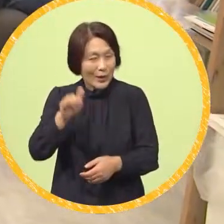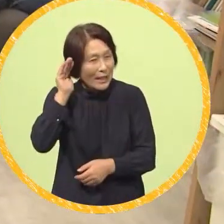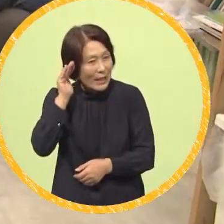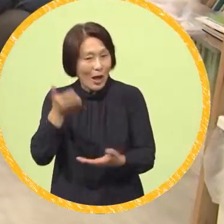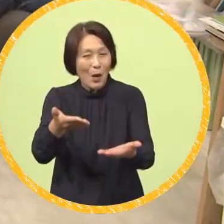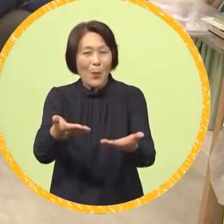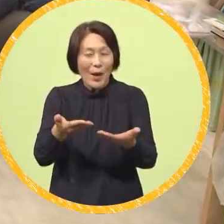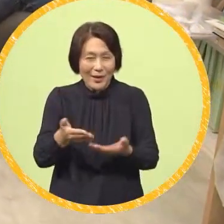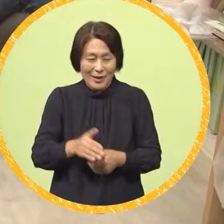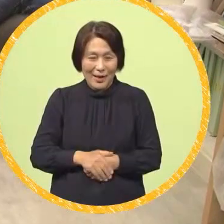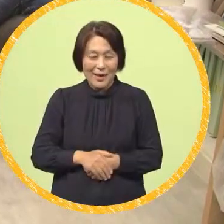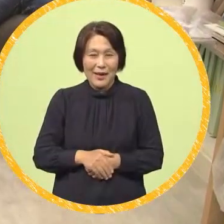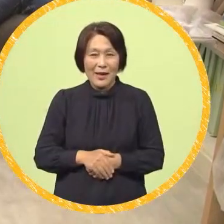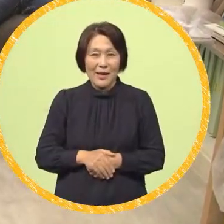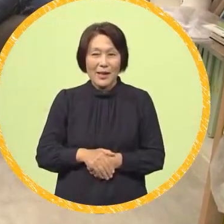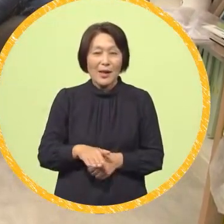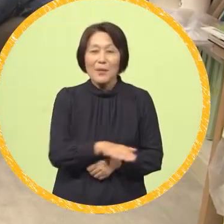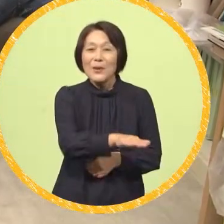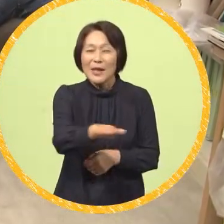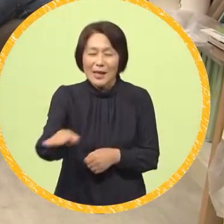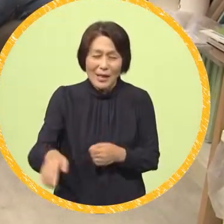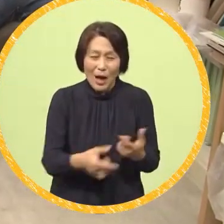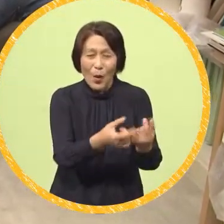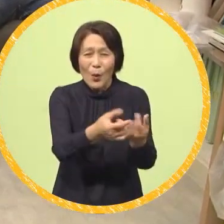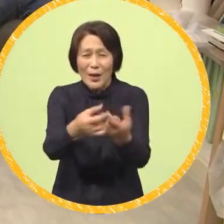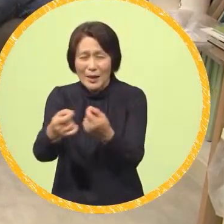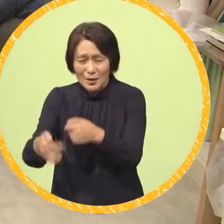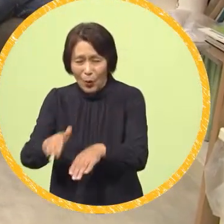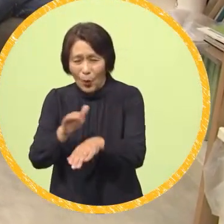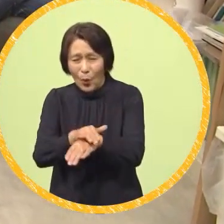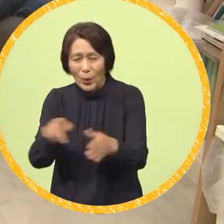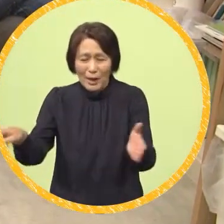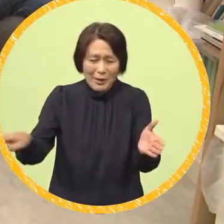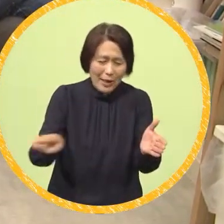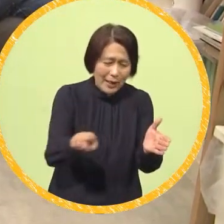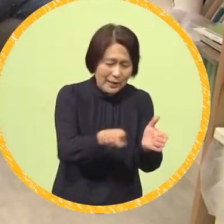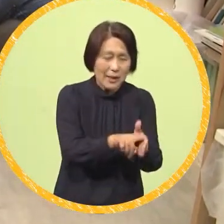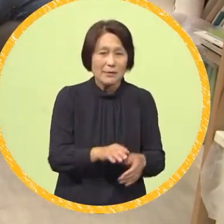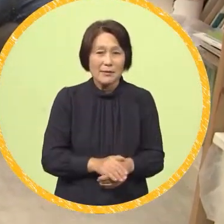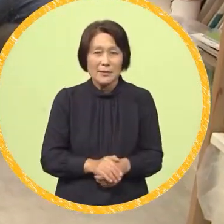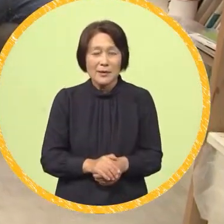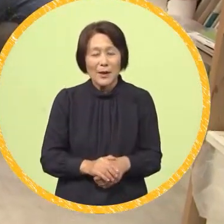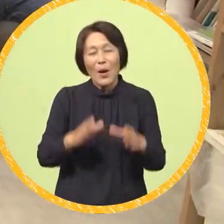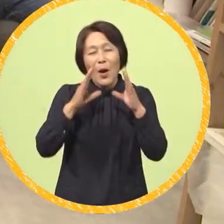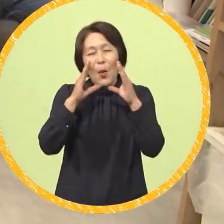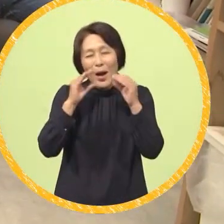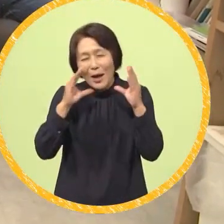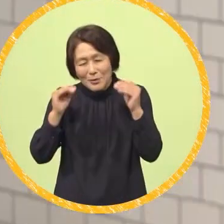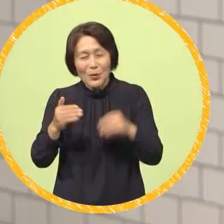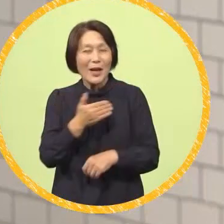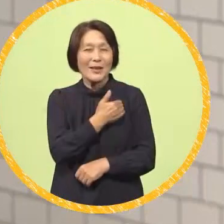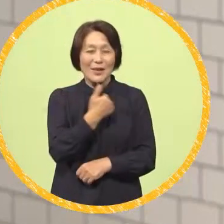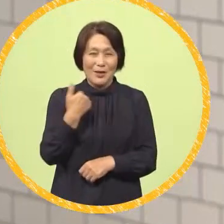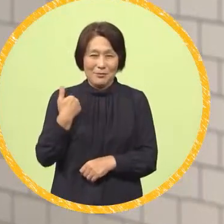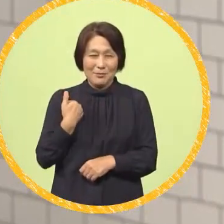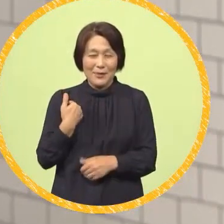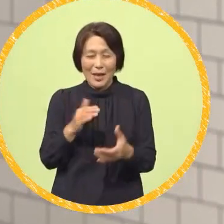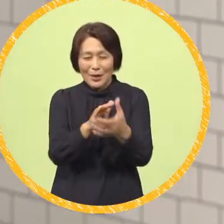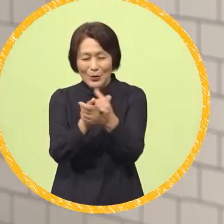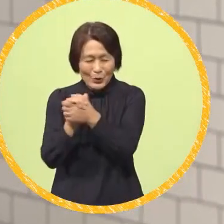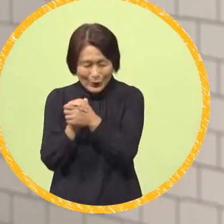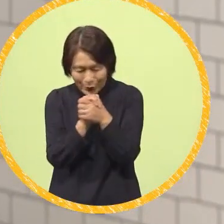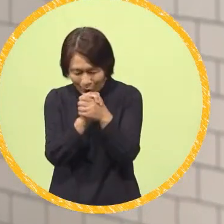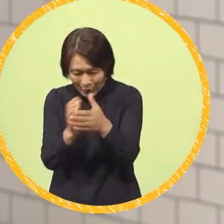話を聞いて、うん、でそのみんな同じ道を通ってきているのでそこで共感できて、まあ、笑い合うこともできるとそこで友情が生まれ